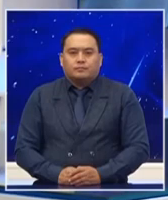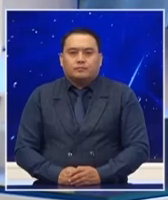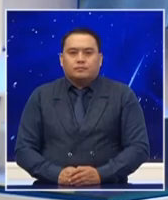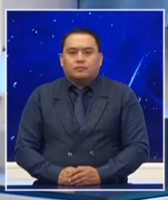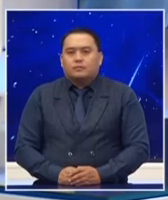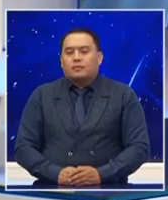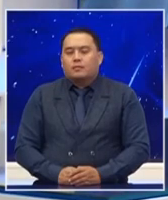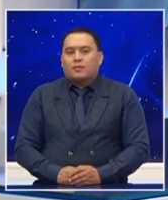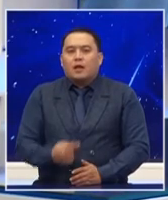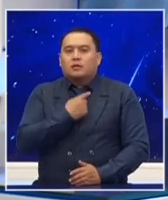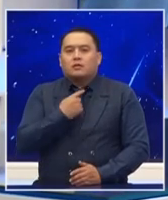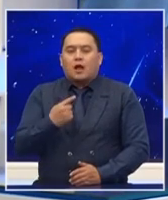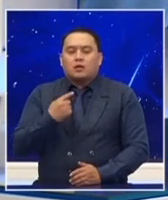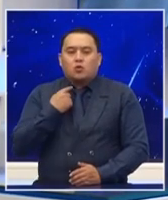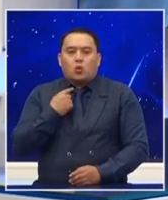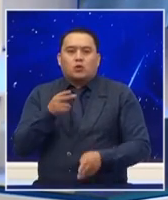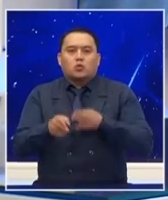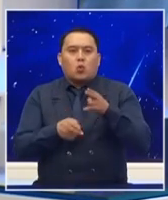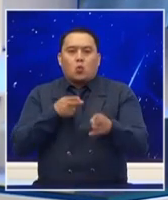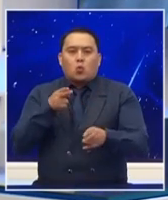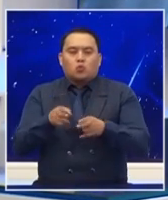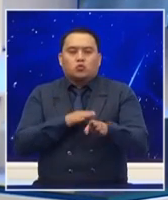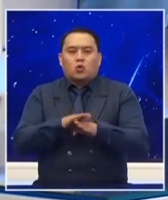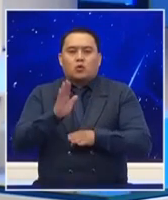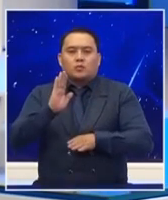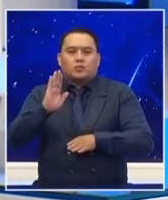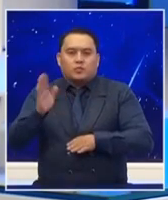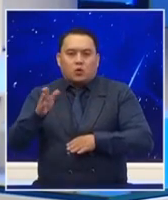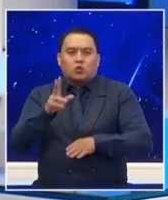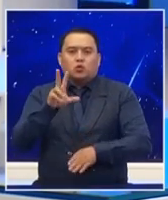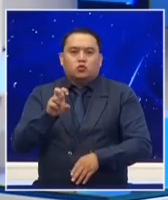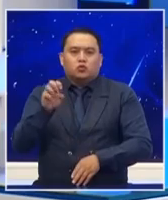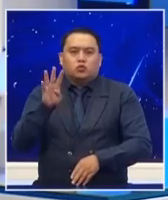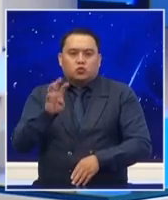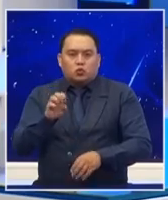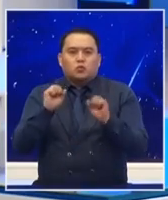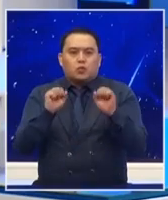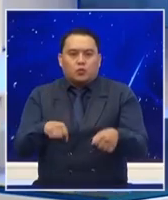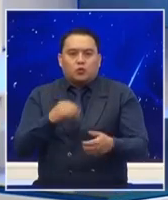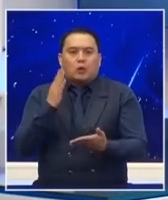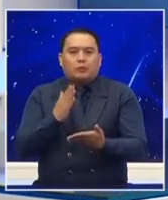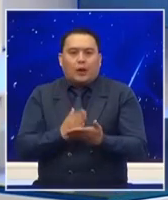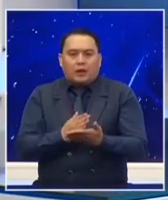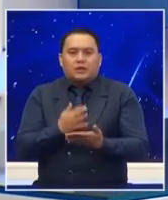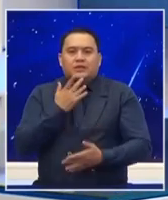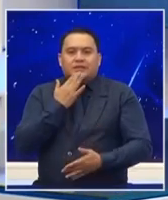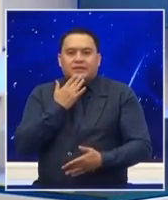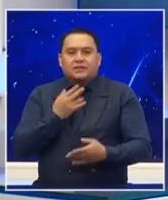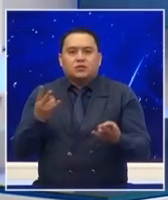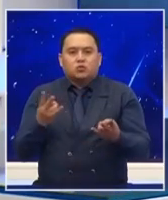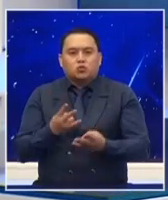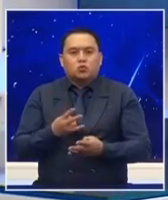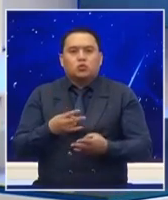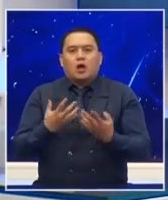Енді Талдықорғанда бұрын соңды жасалмаған ота жасалады. Жылына 300-400 операция жасауға мүмкіндік бар. Ол үшін шетелдік қажетті